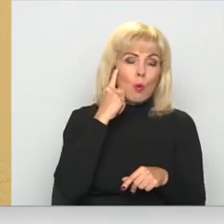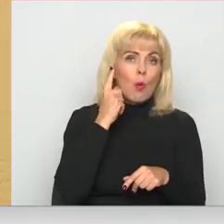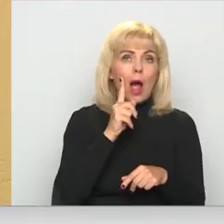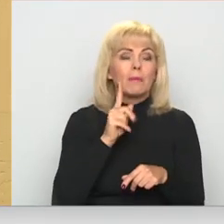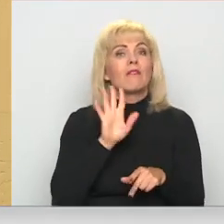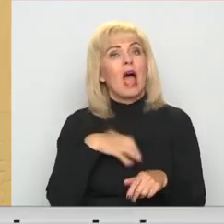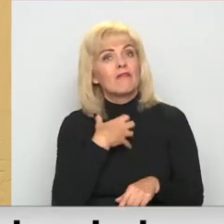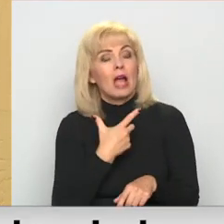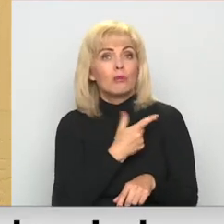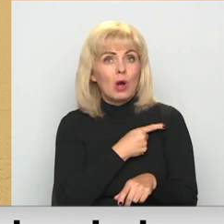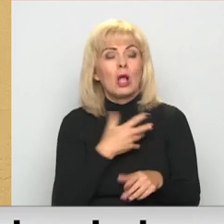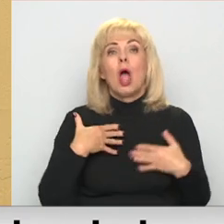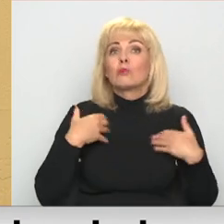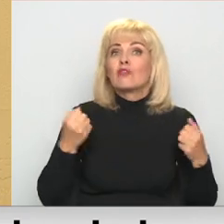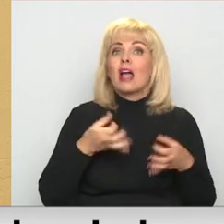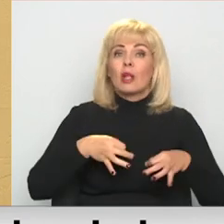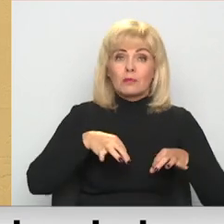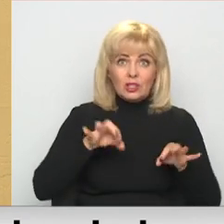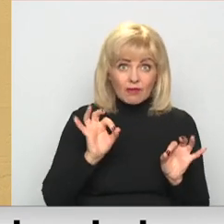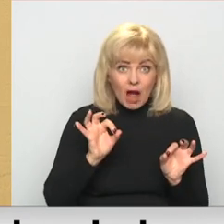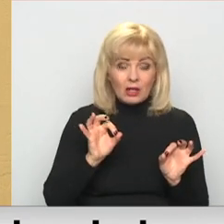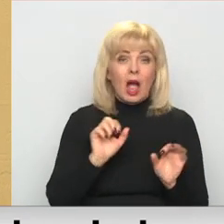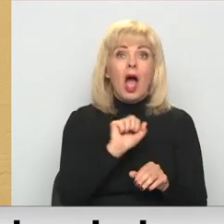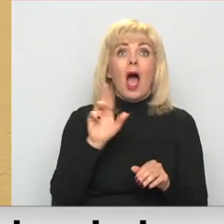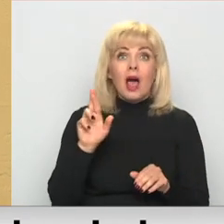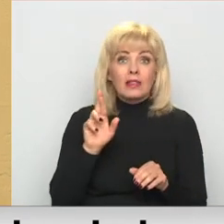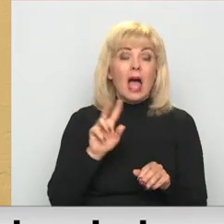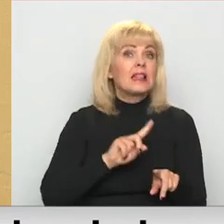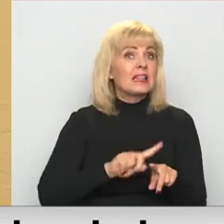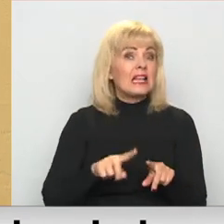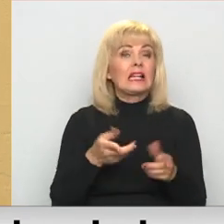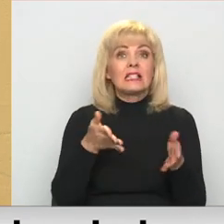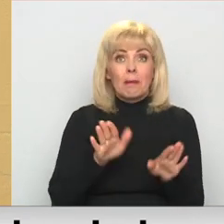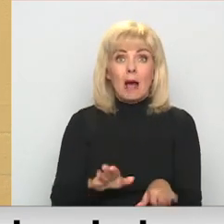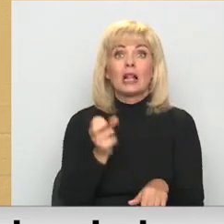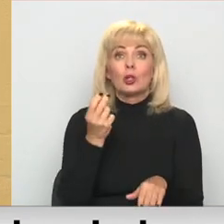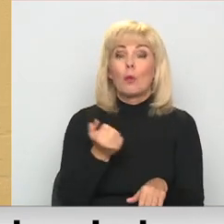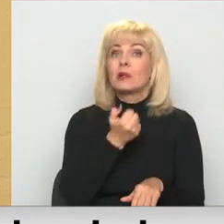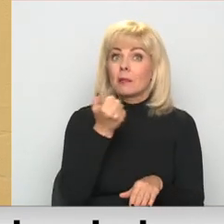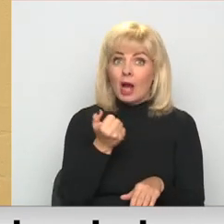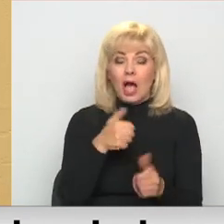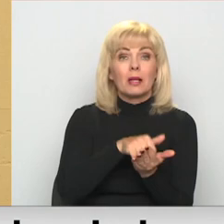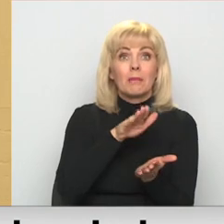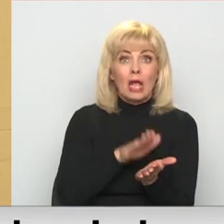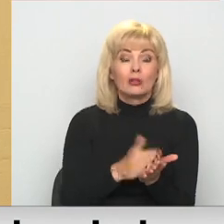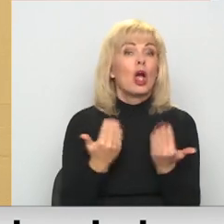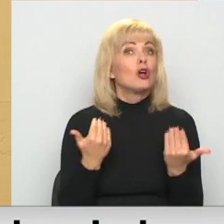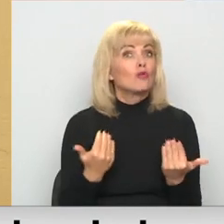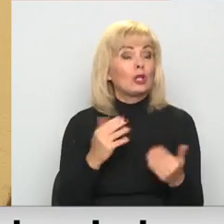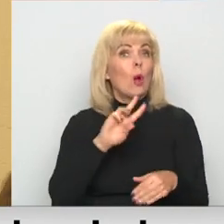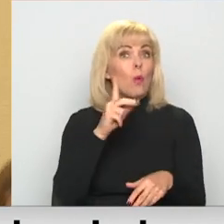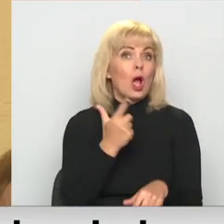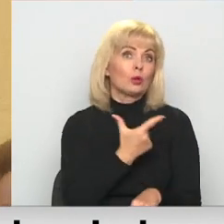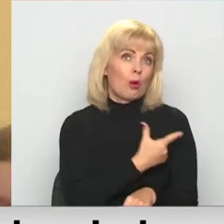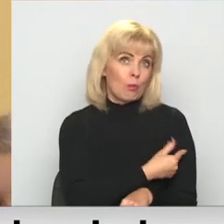svarīgāka par vispārējo. Tā kā, protams, tiklīdz kā palikās Annai 12 gadi, tā pirkstījāmies un šoreiz otro poti šodien dabūjām.